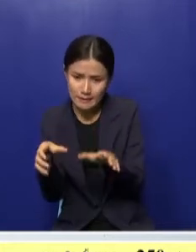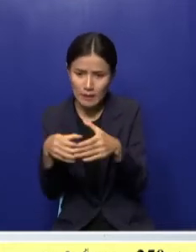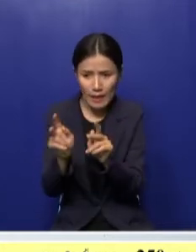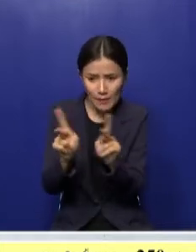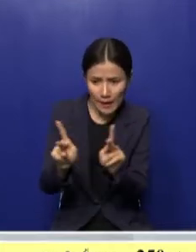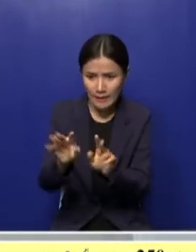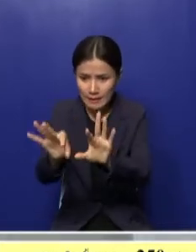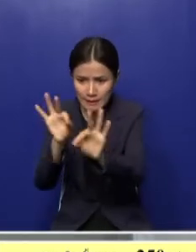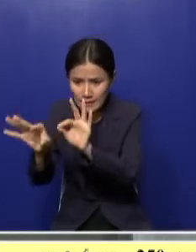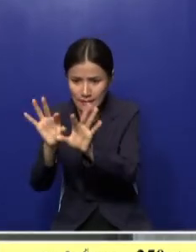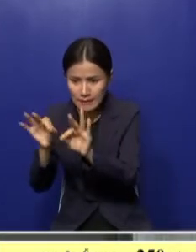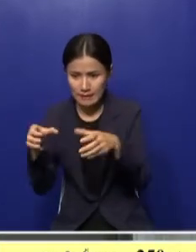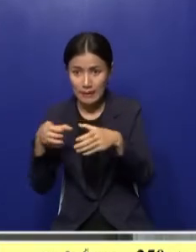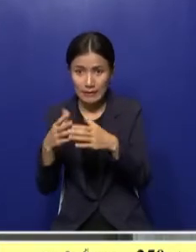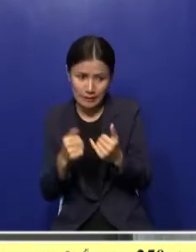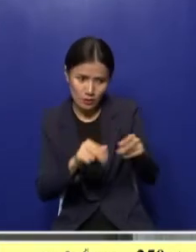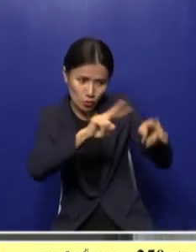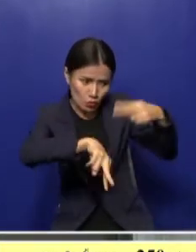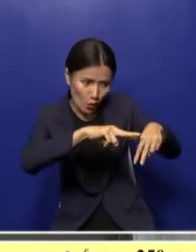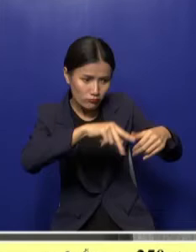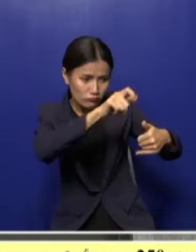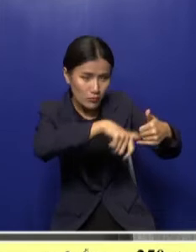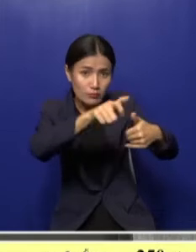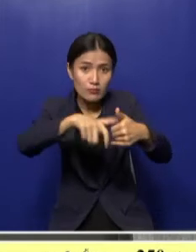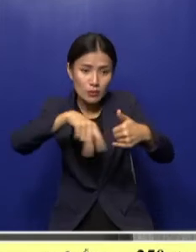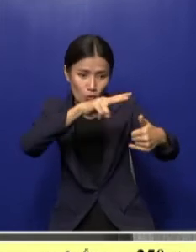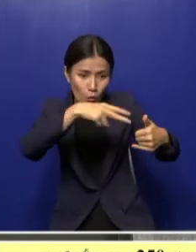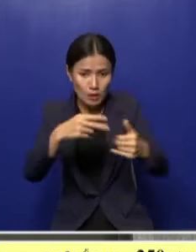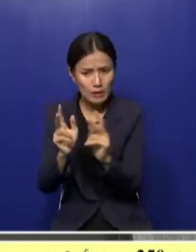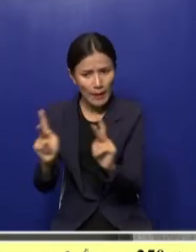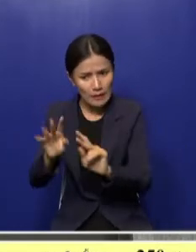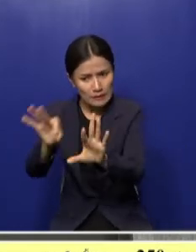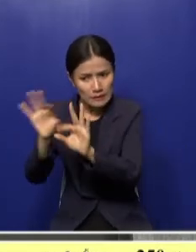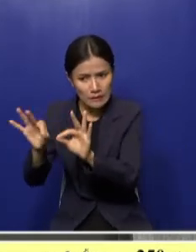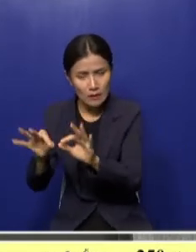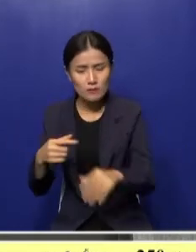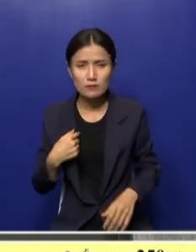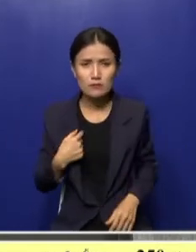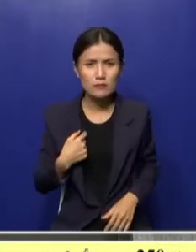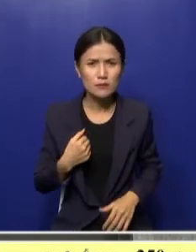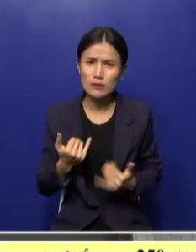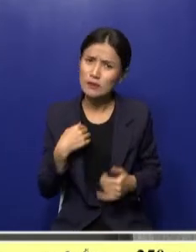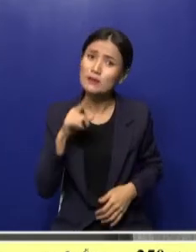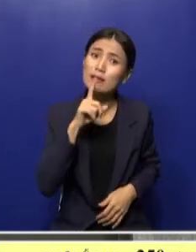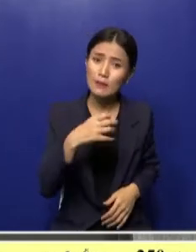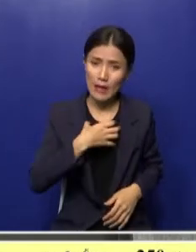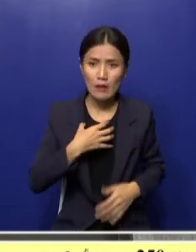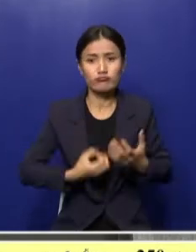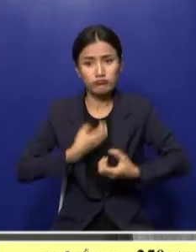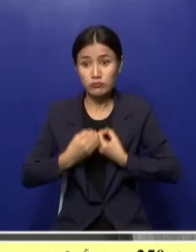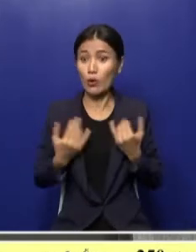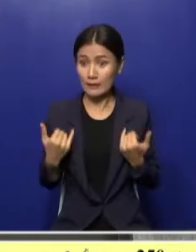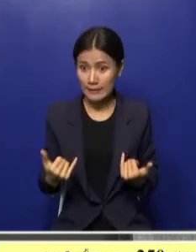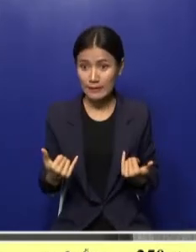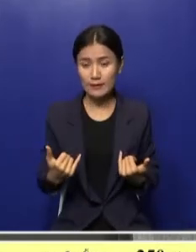สามัญตรวจสอบประวัติกสทช.ในครั้งนี้ท่านประธานจะให้ผมอภิปรายในตอนนี้เลยหรือจะให้พี่ปลาย